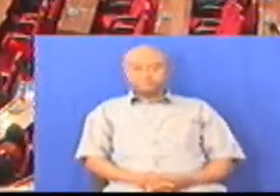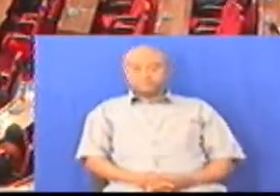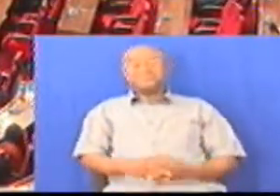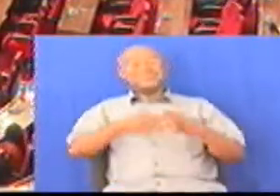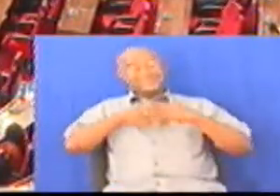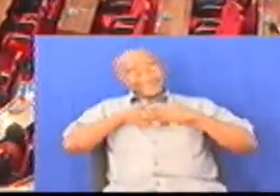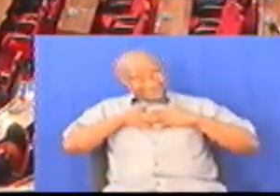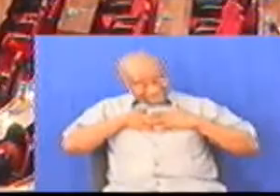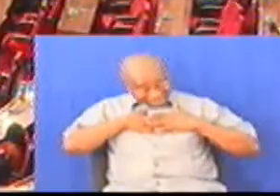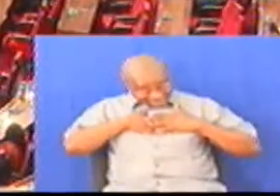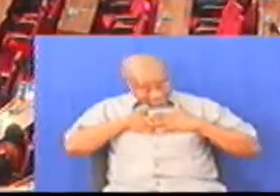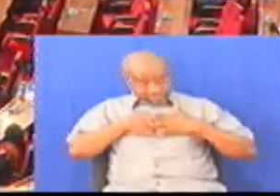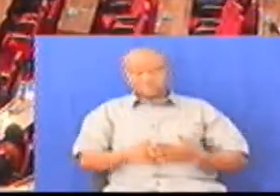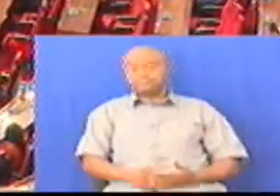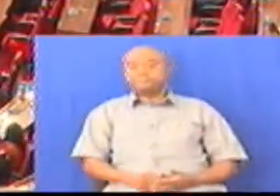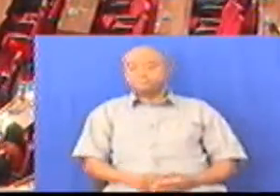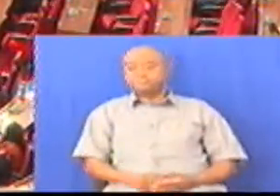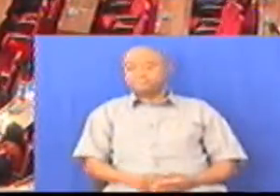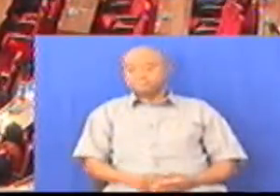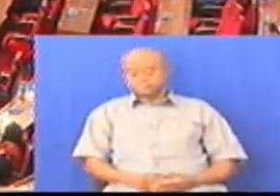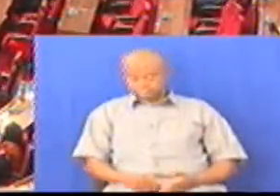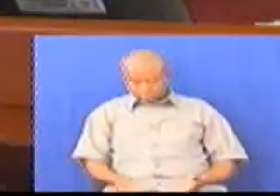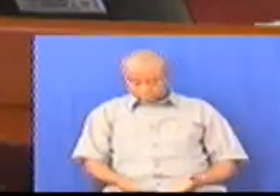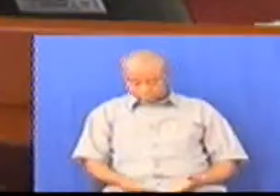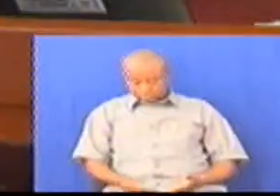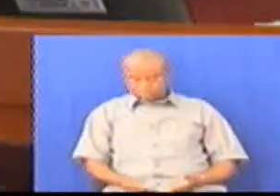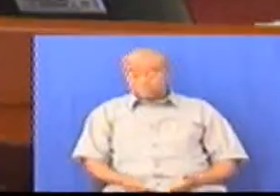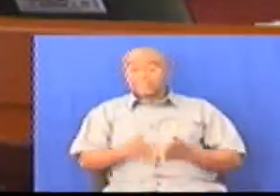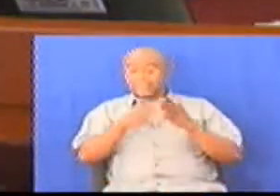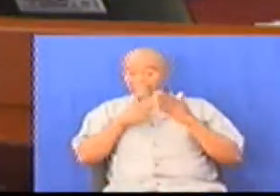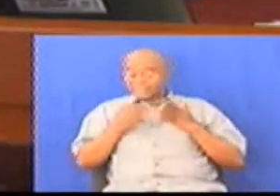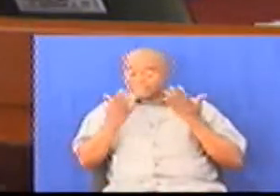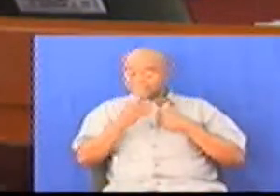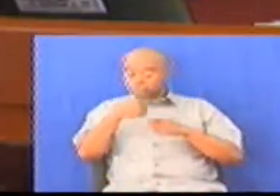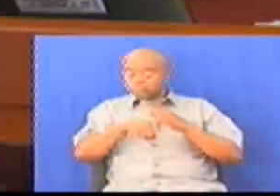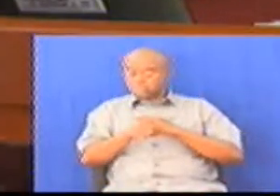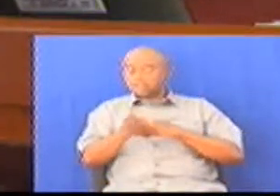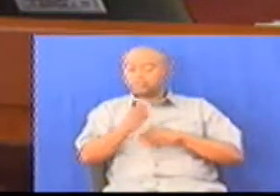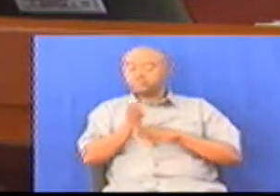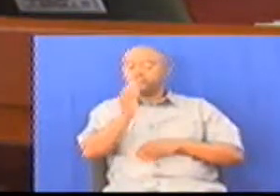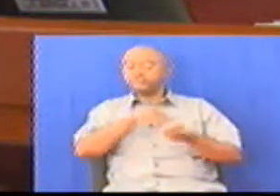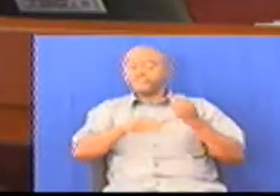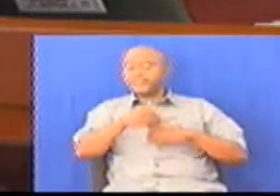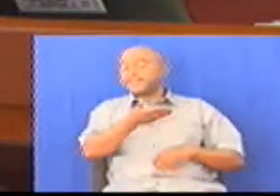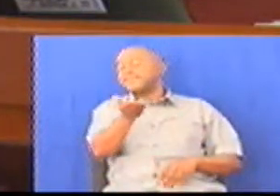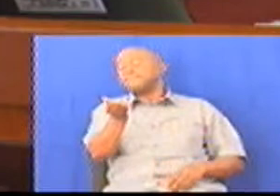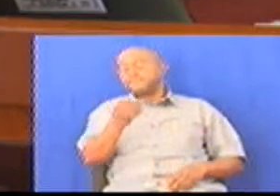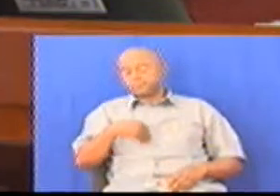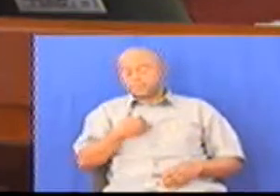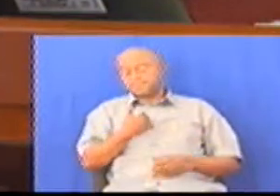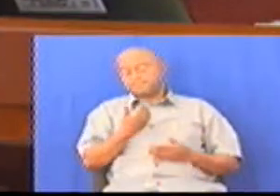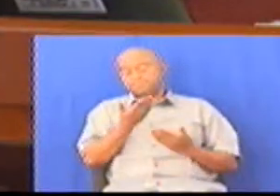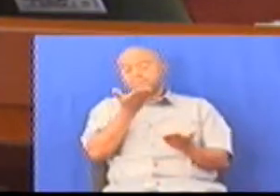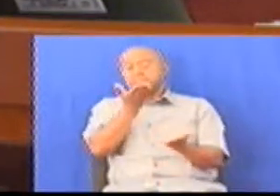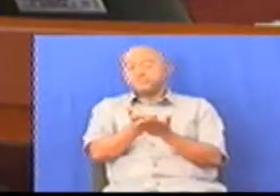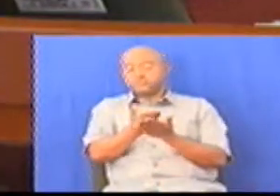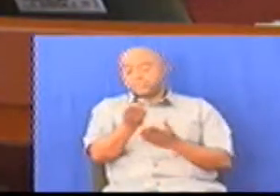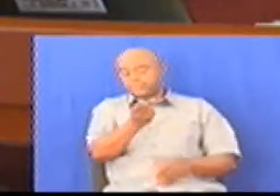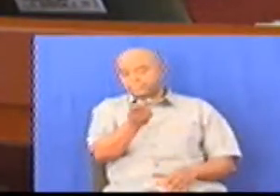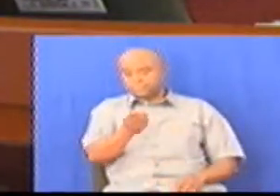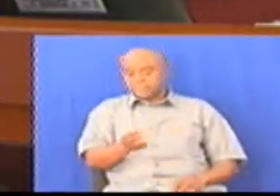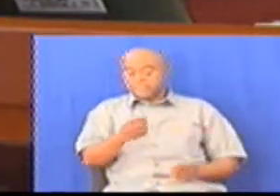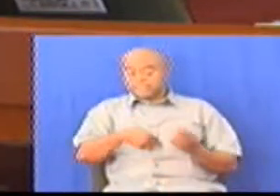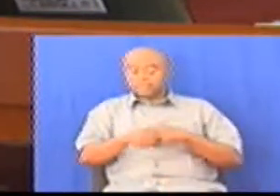Asante sana. Asante sana. Tunaingia kwenye uchangiaji kwa utaratibu wa